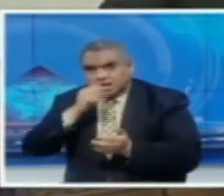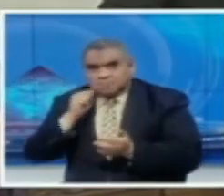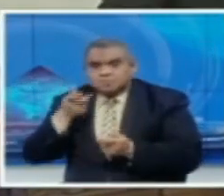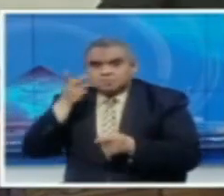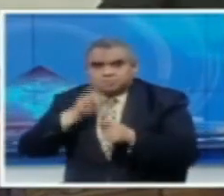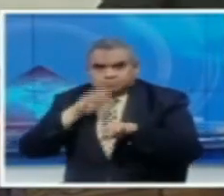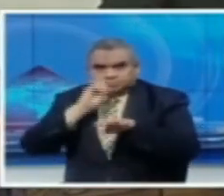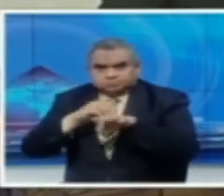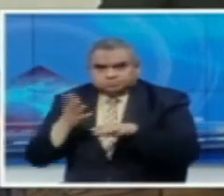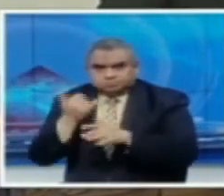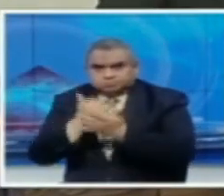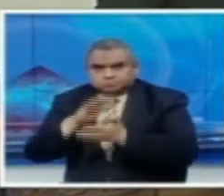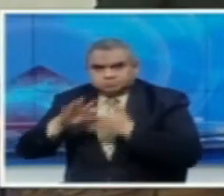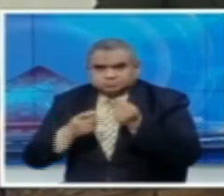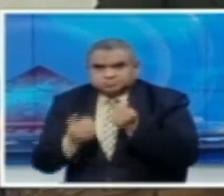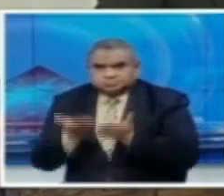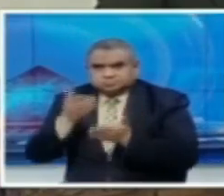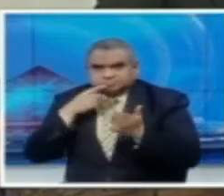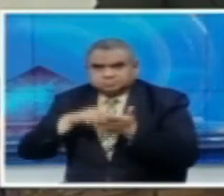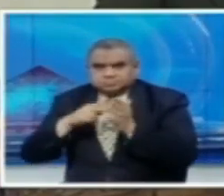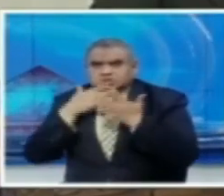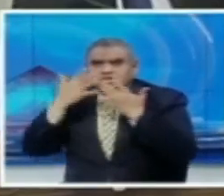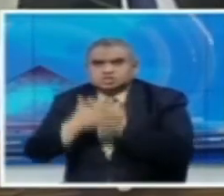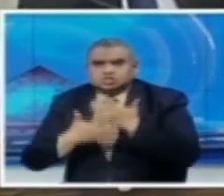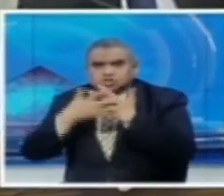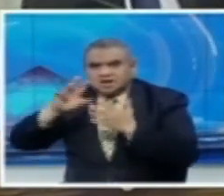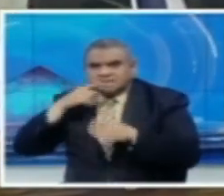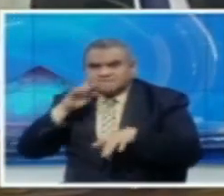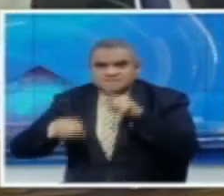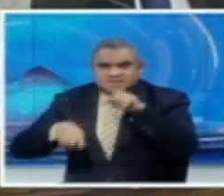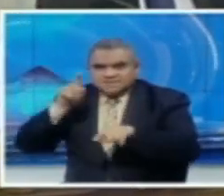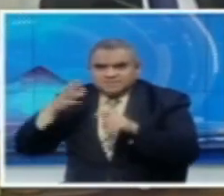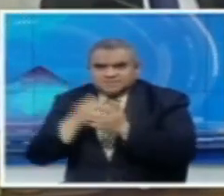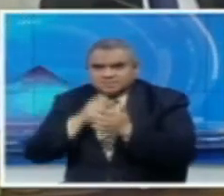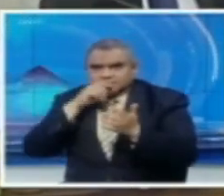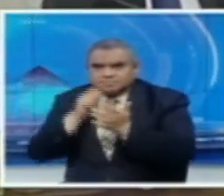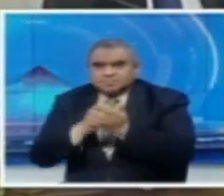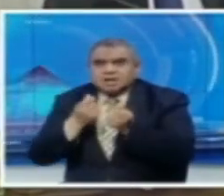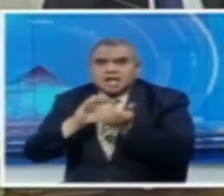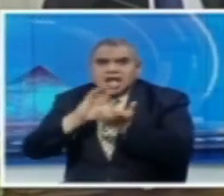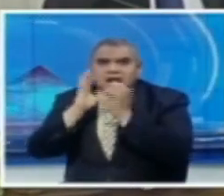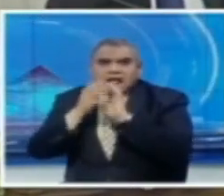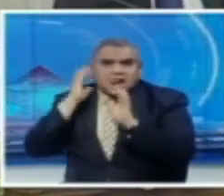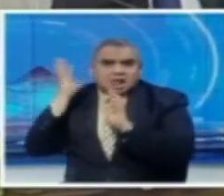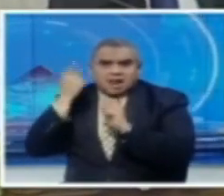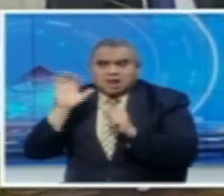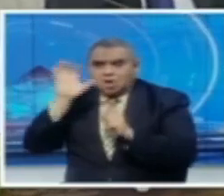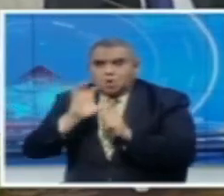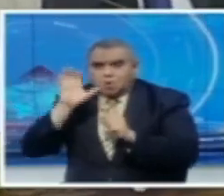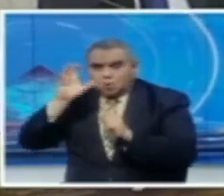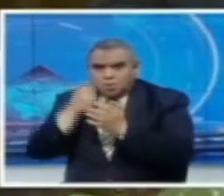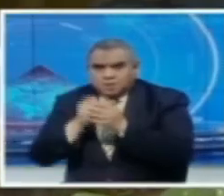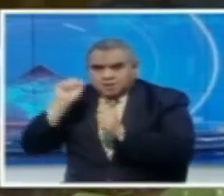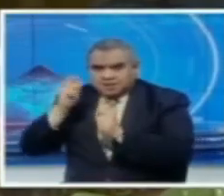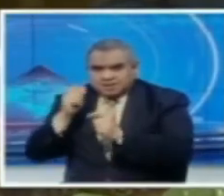أنه نتيجة تحريك سعر الصرف تأثرت الشركات التي لديها أرصدة التزامات كبيرة